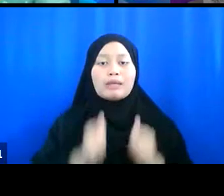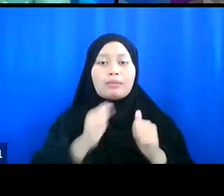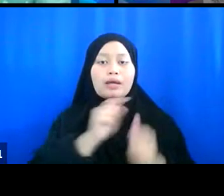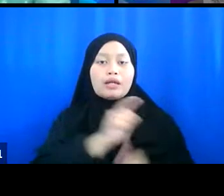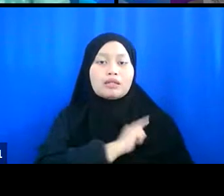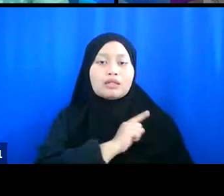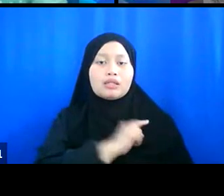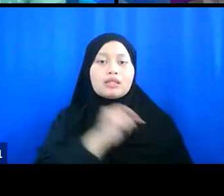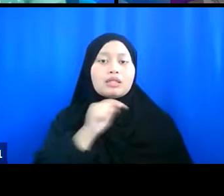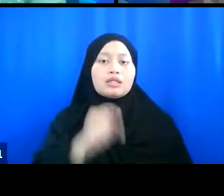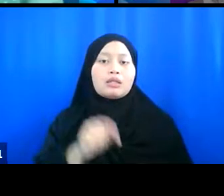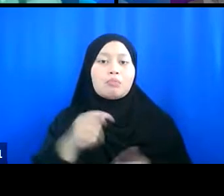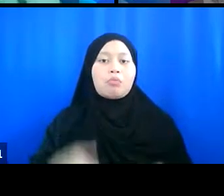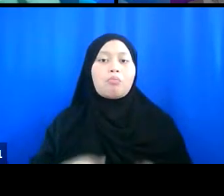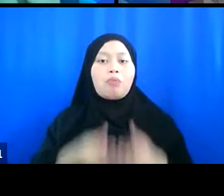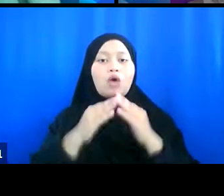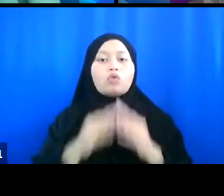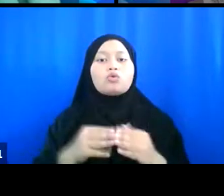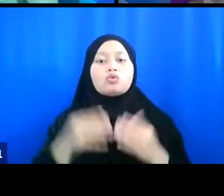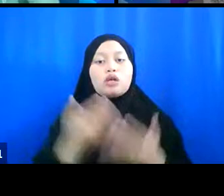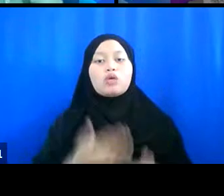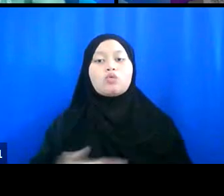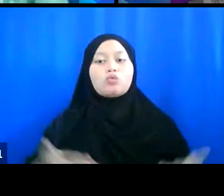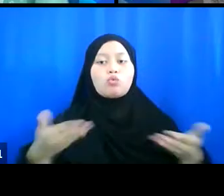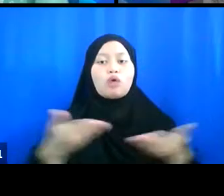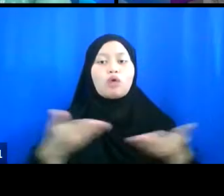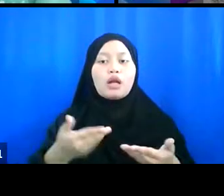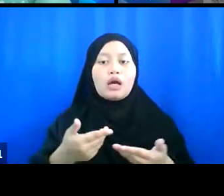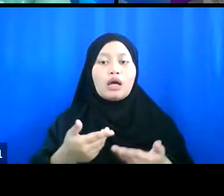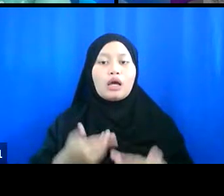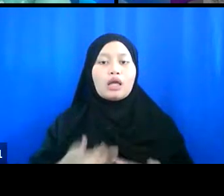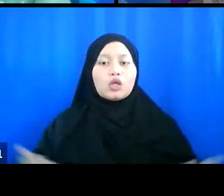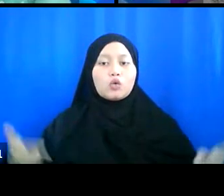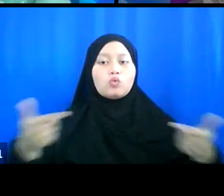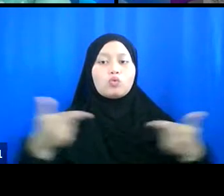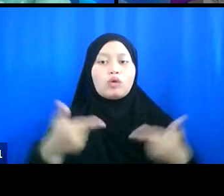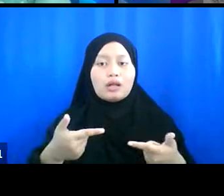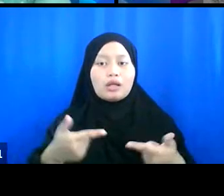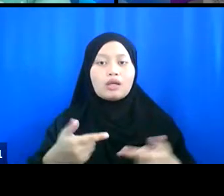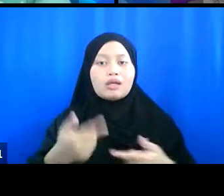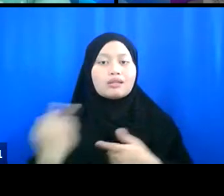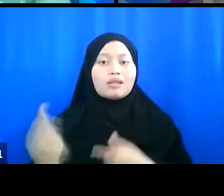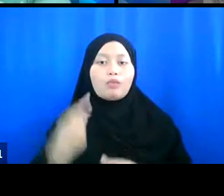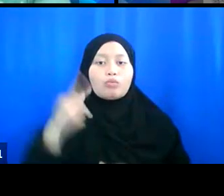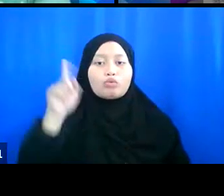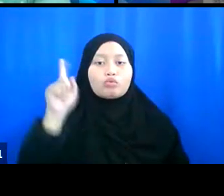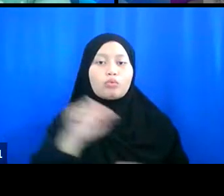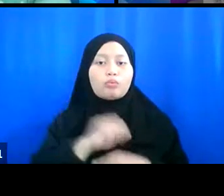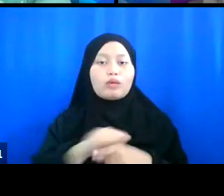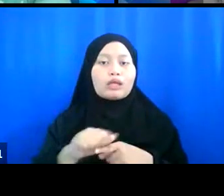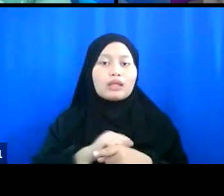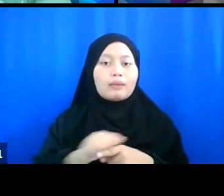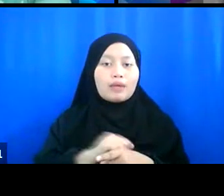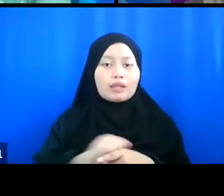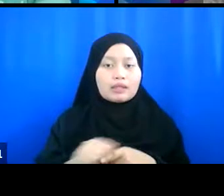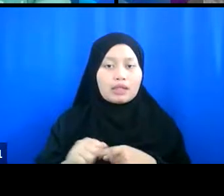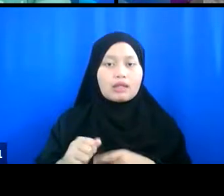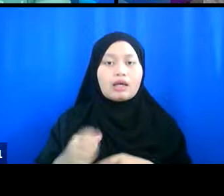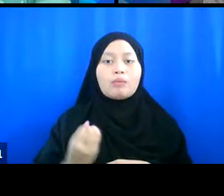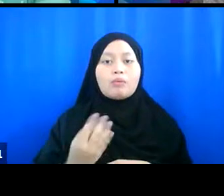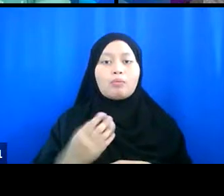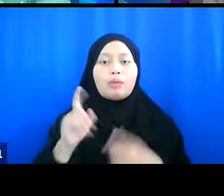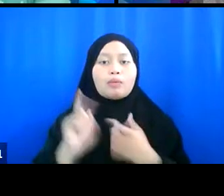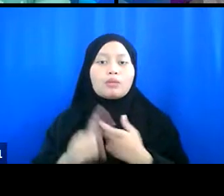satu untuk membangun ekosistem kita butuhkan yang Nadia Nadia pelatihan-pelatihan yang beberapa teman-teman